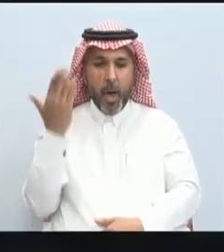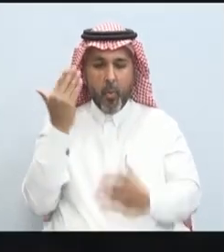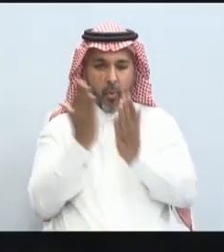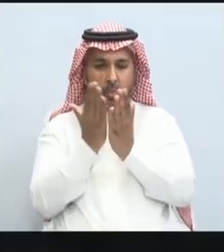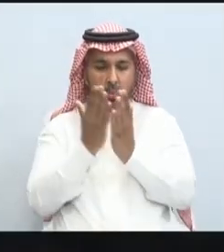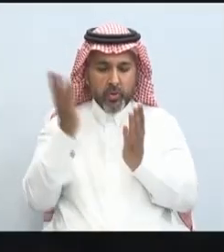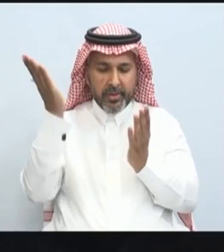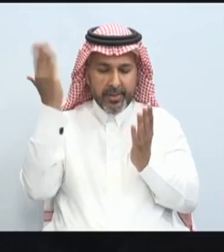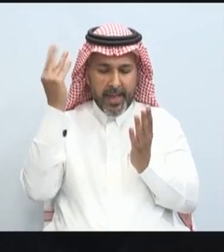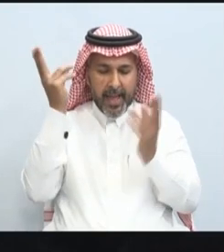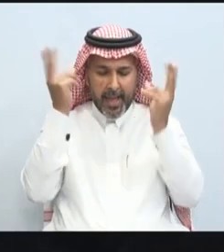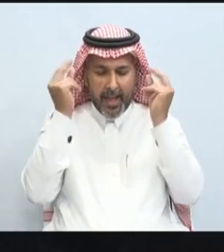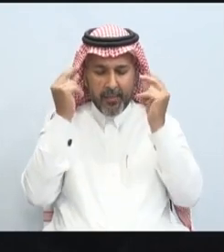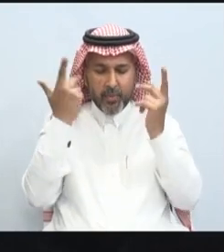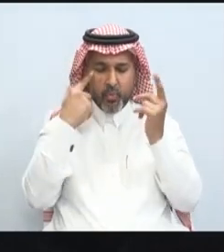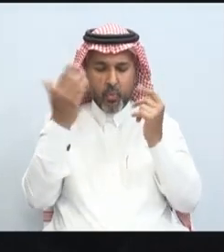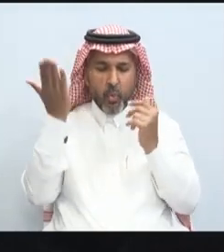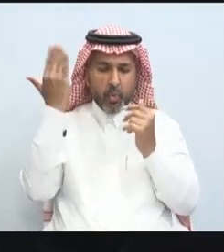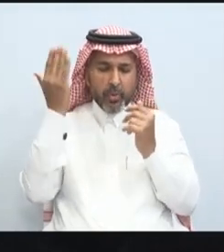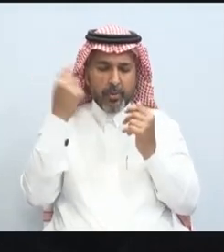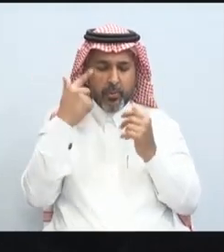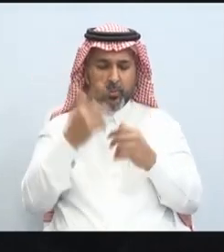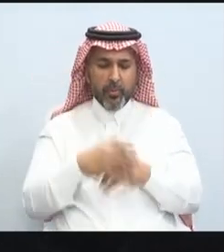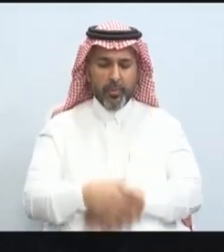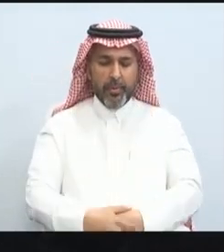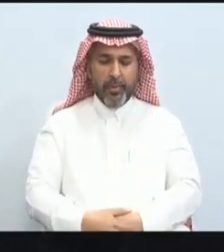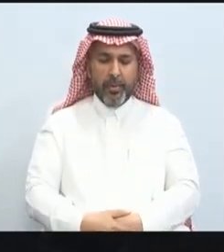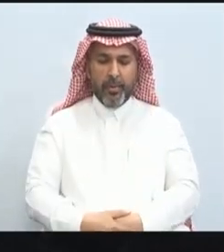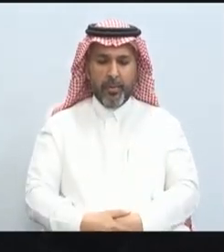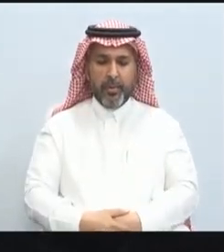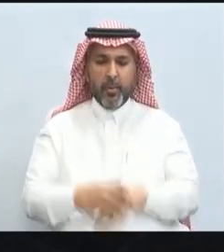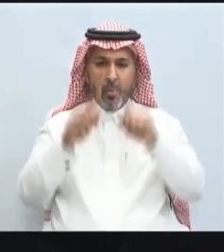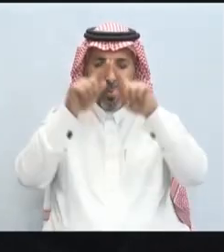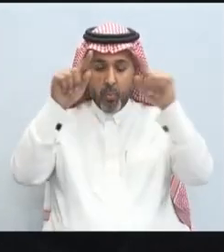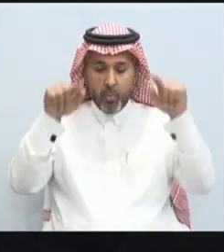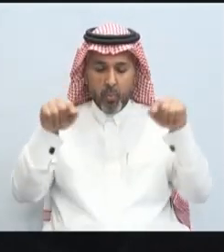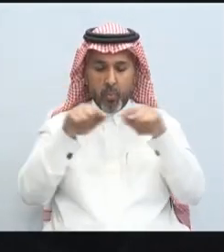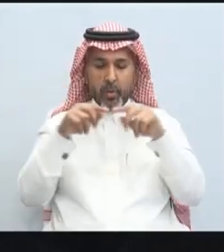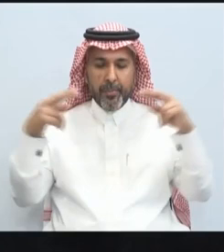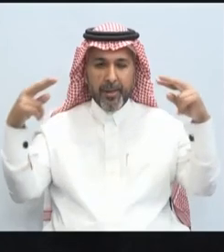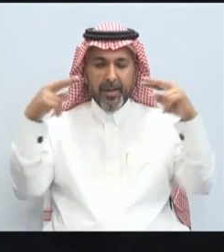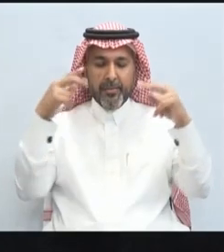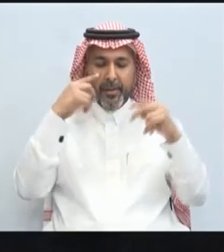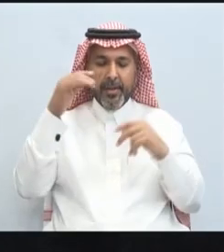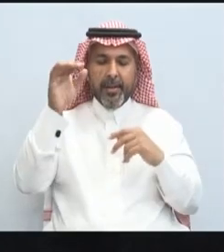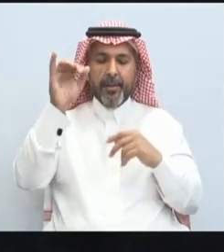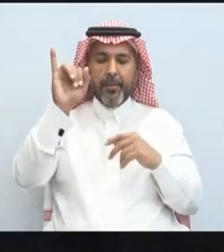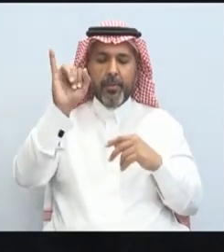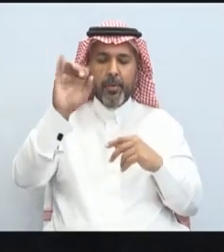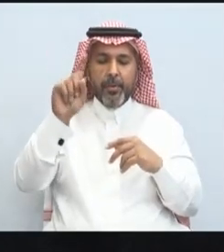السابقه مربع تقابل القضايا او مربع